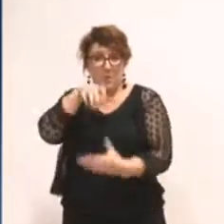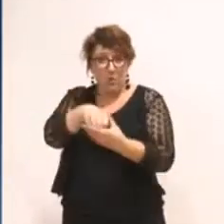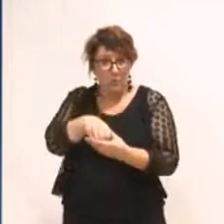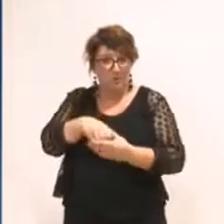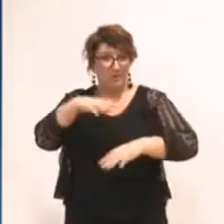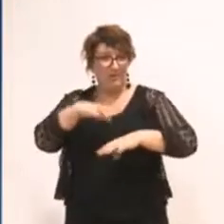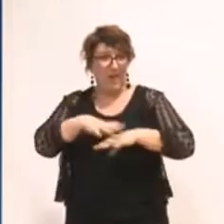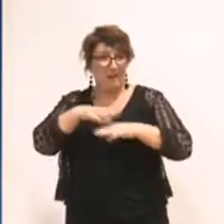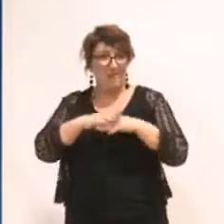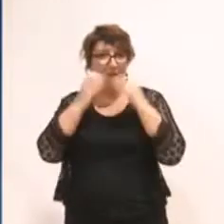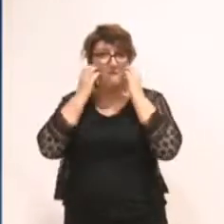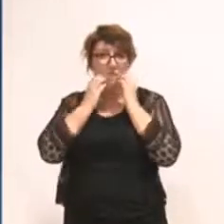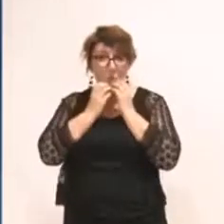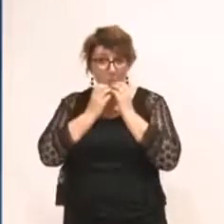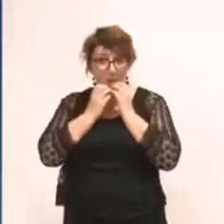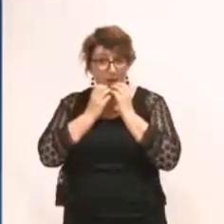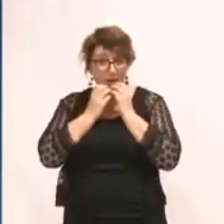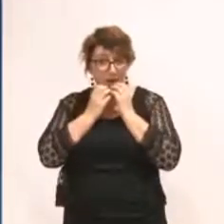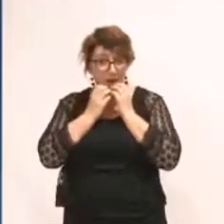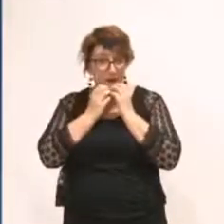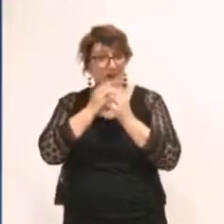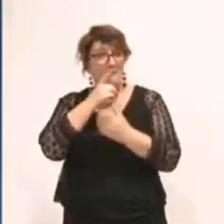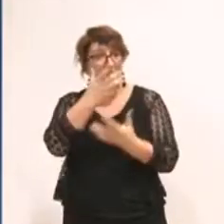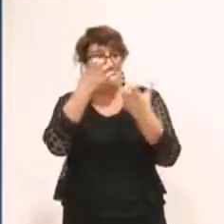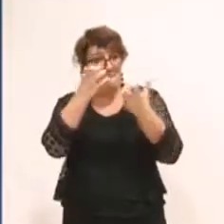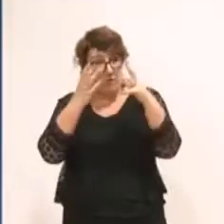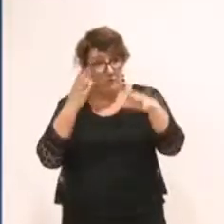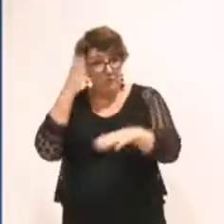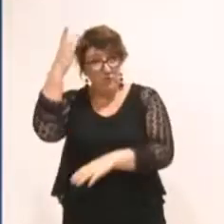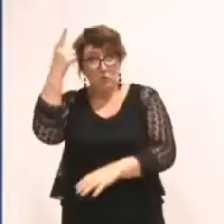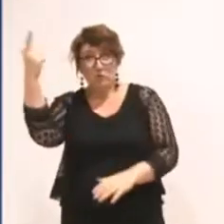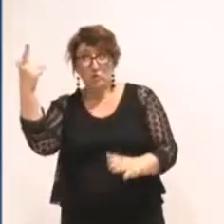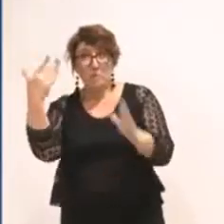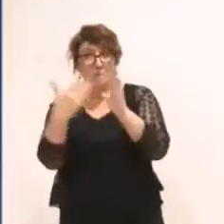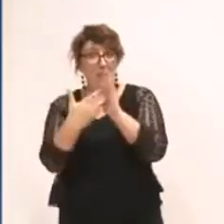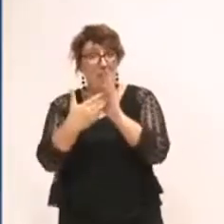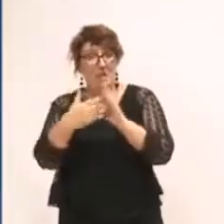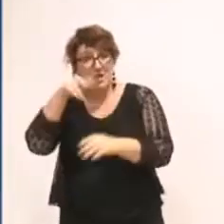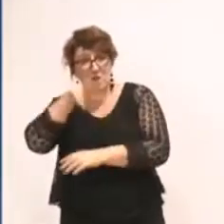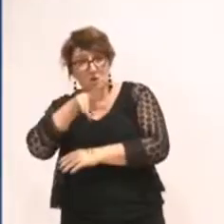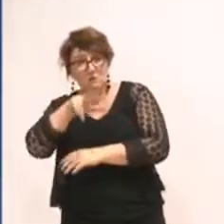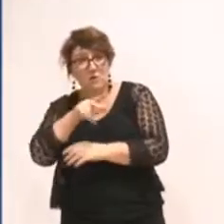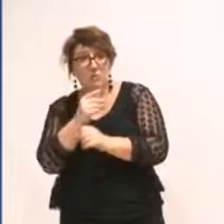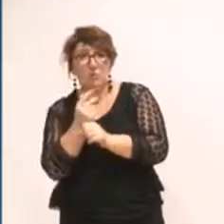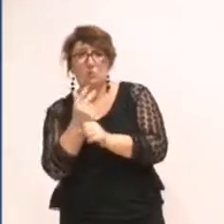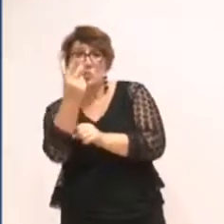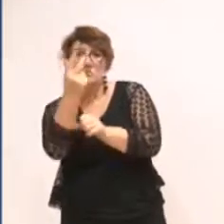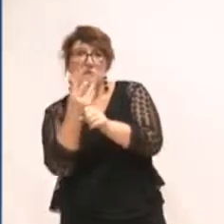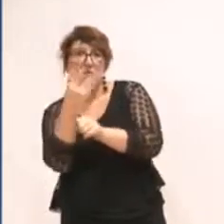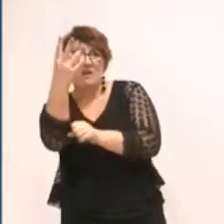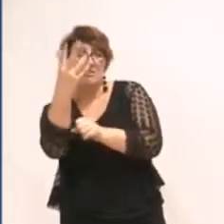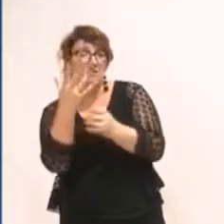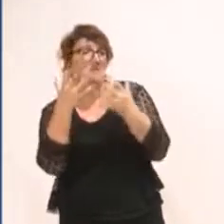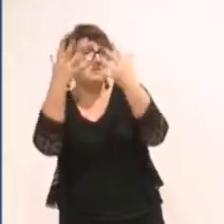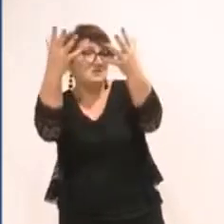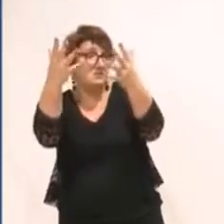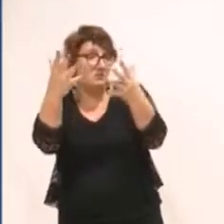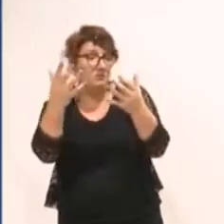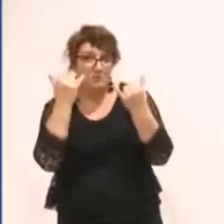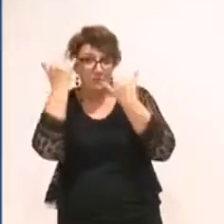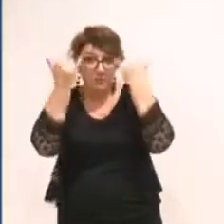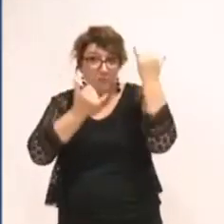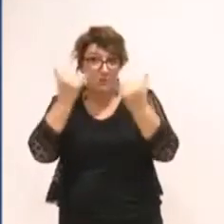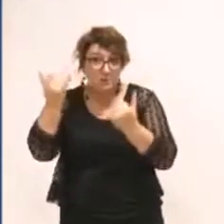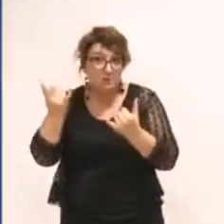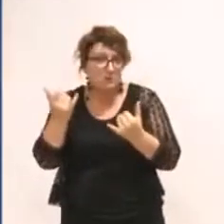lequel vous projetez qu'il y ait 2000 logements dans les 3, 4, 10 années qui viennent, il va y avoir, vous vous rendez compte,